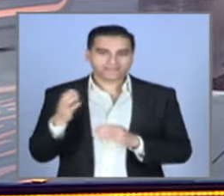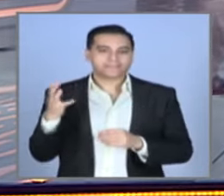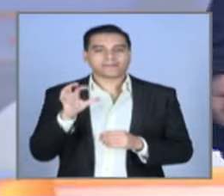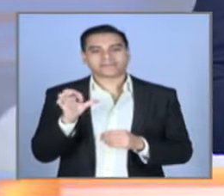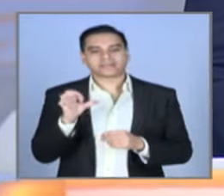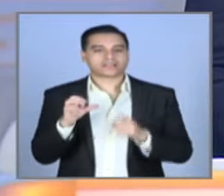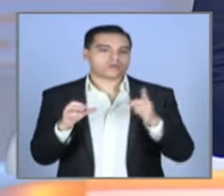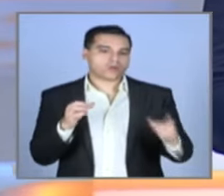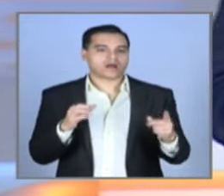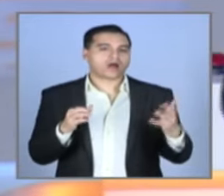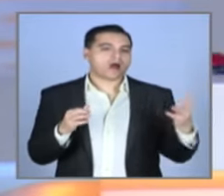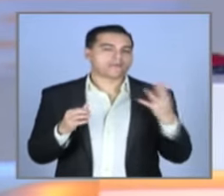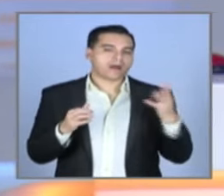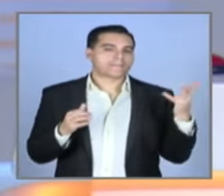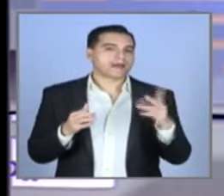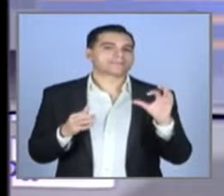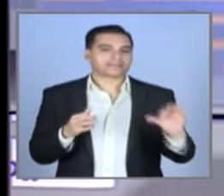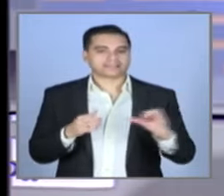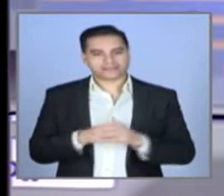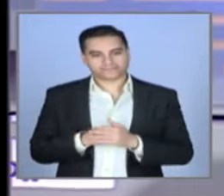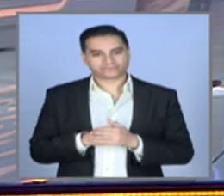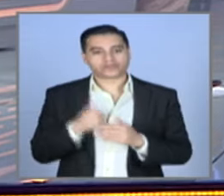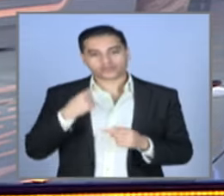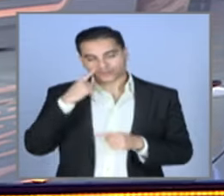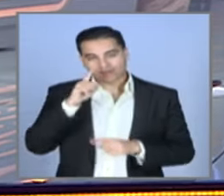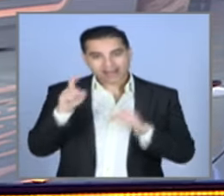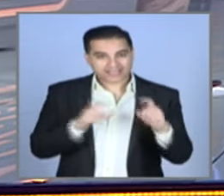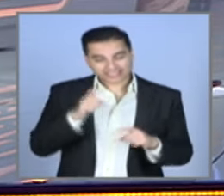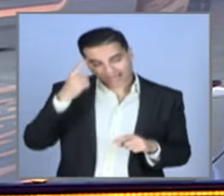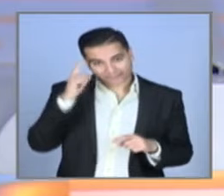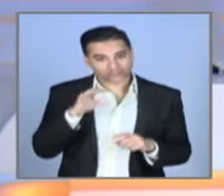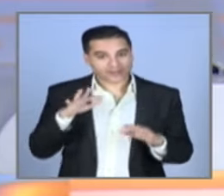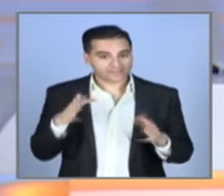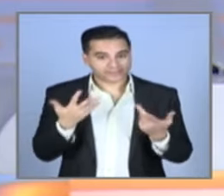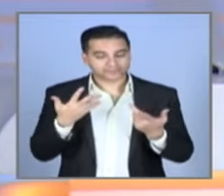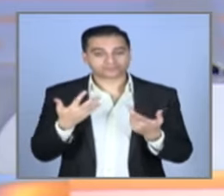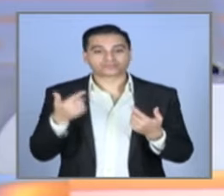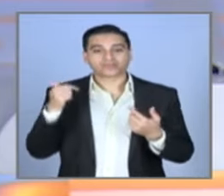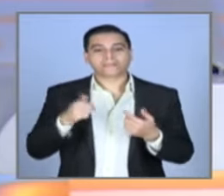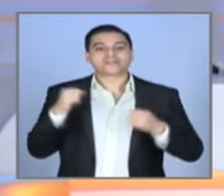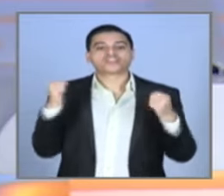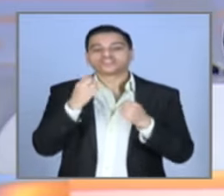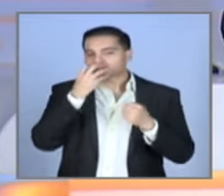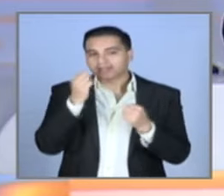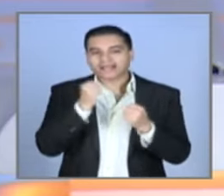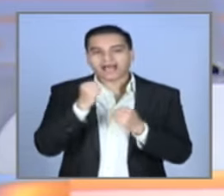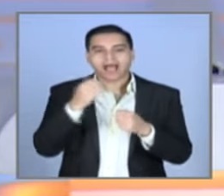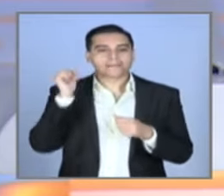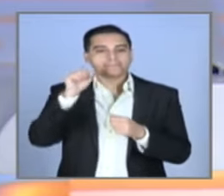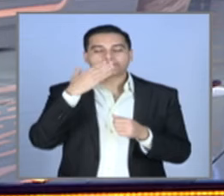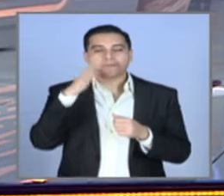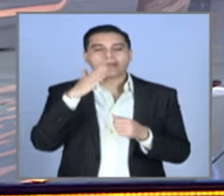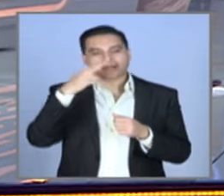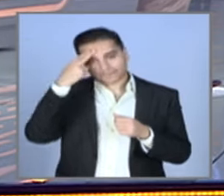2 من 9، وأيمن 4 من 9. تعال نشوف الأسئلة اللي ما تجاوبتش. لما الشتاء يدق البيبان،